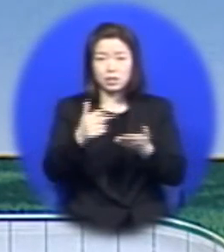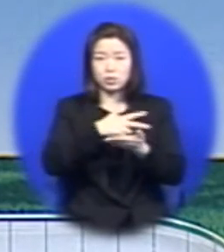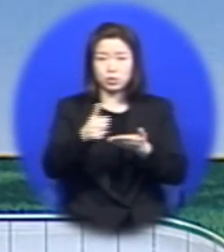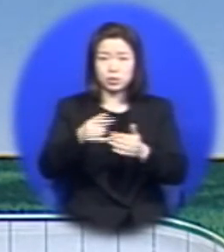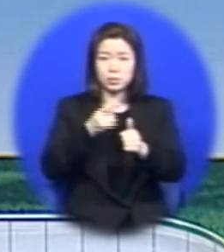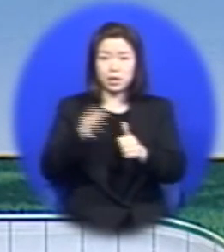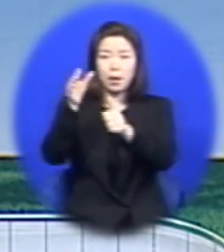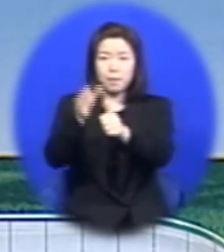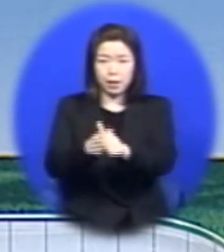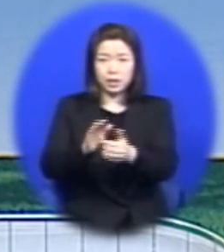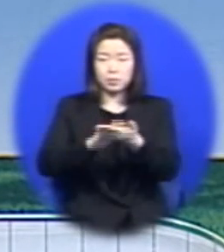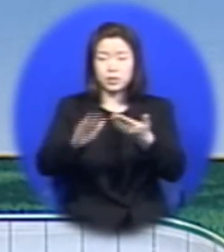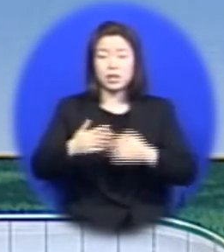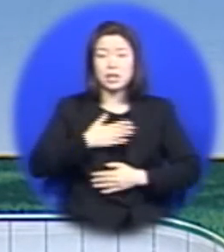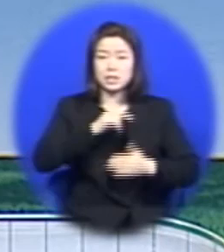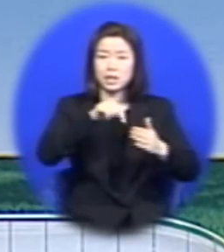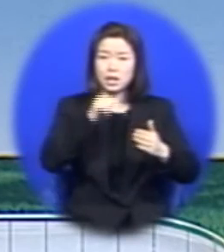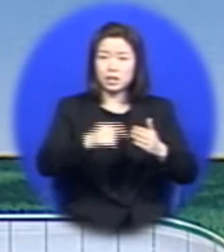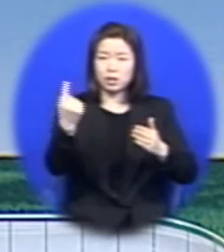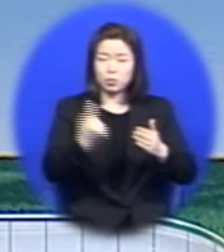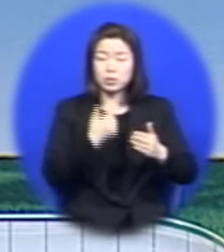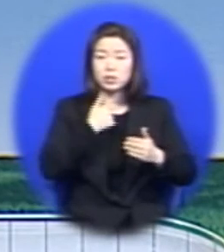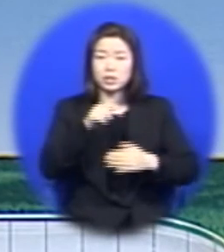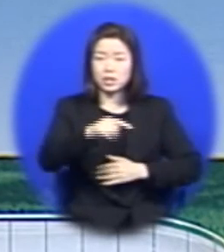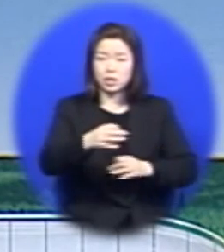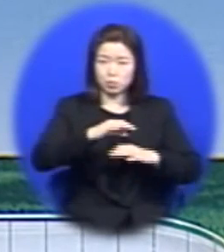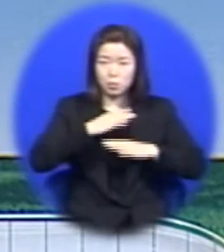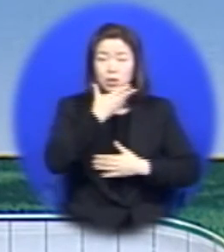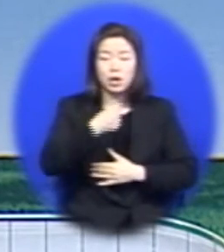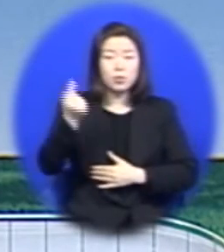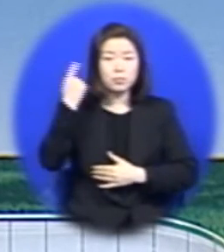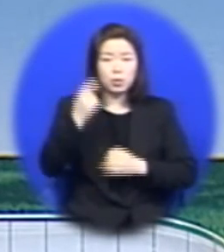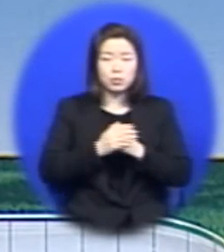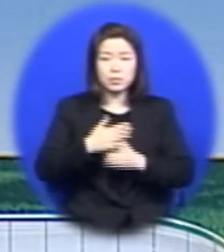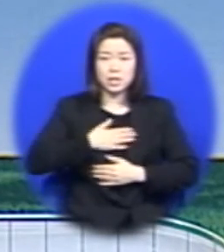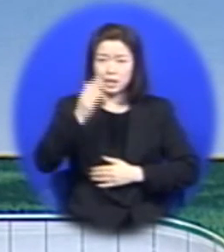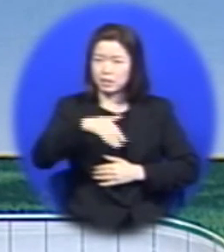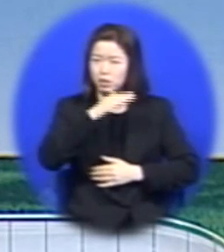맡깁니다. 제 안에 오셨던 이 놀라운 복음 제가 이제는 절대로